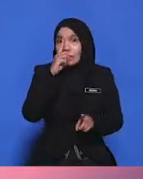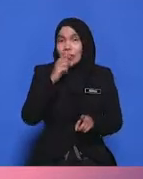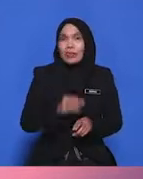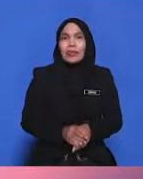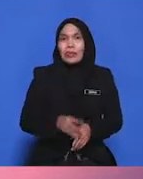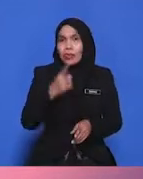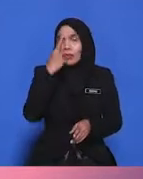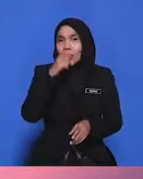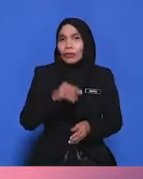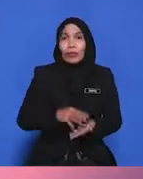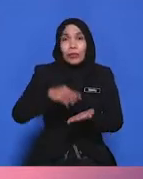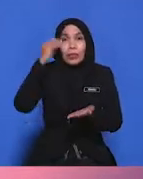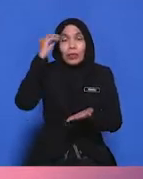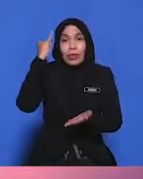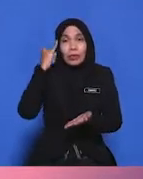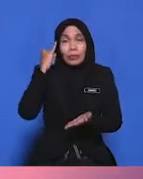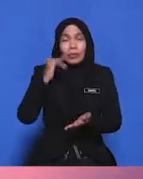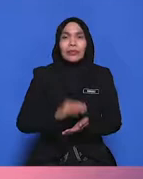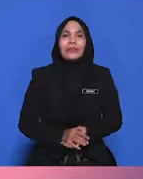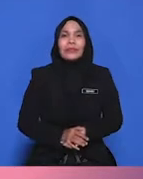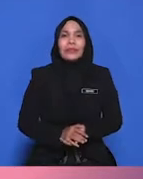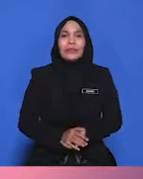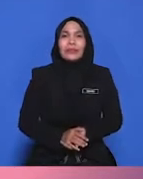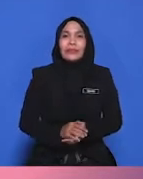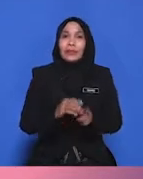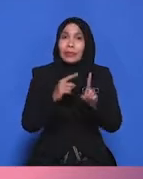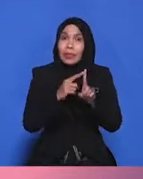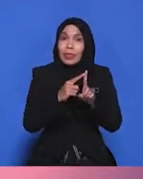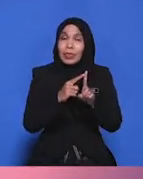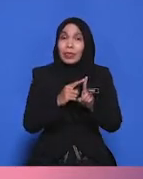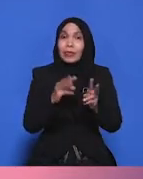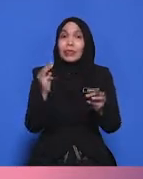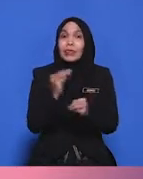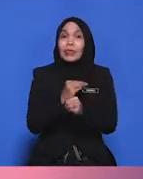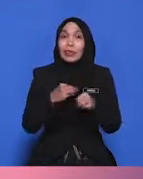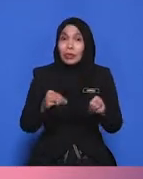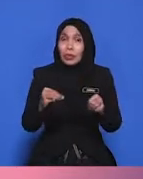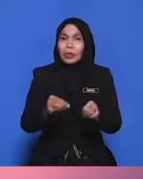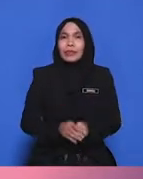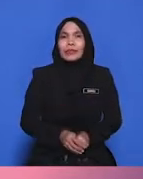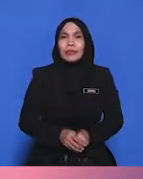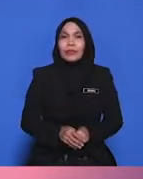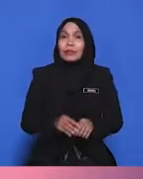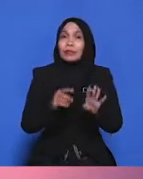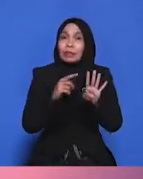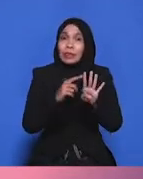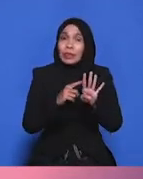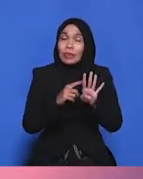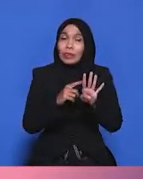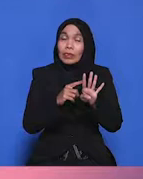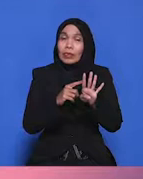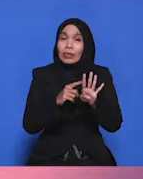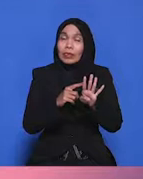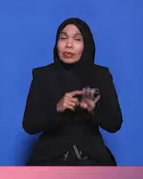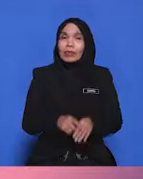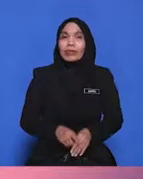ilmu apa? A. Matematik moden, B. Falsafah moden,